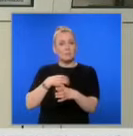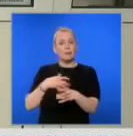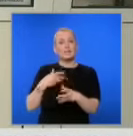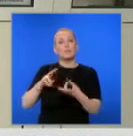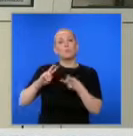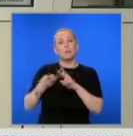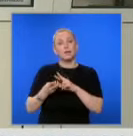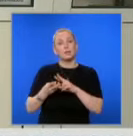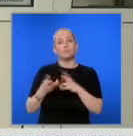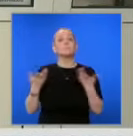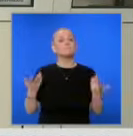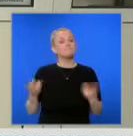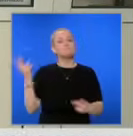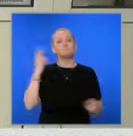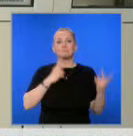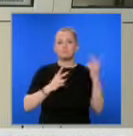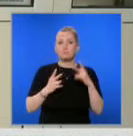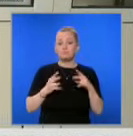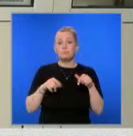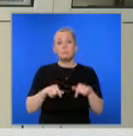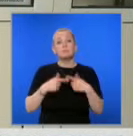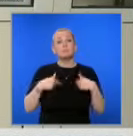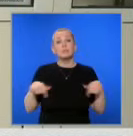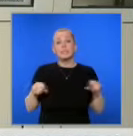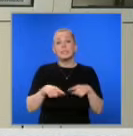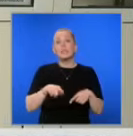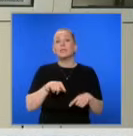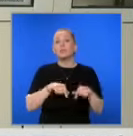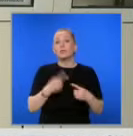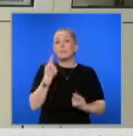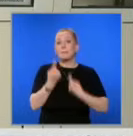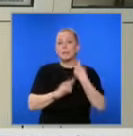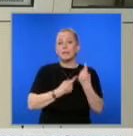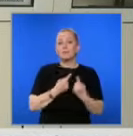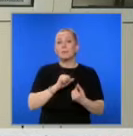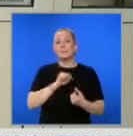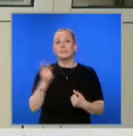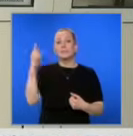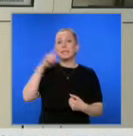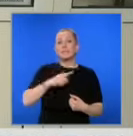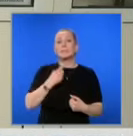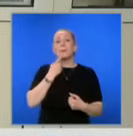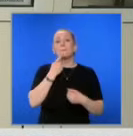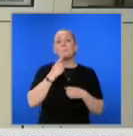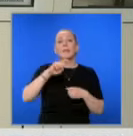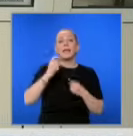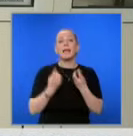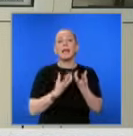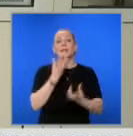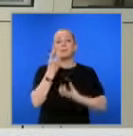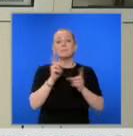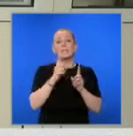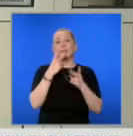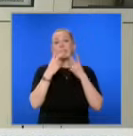обратното. Предстои да разберем. Но както ние колегите се шегуваме тук, и днес белия дим няма да видим